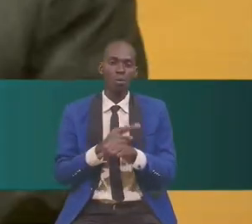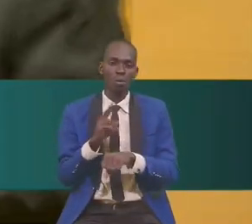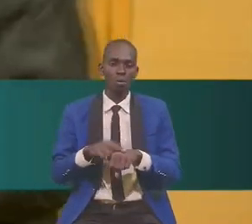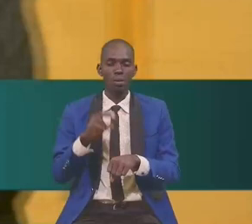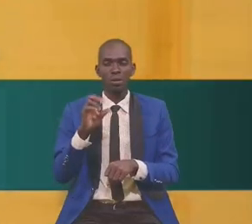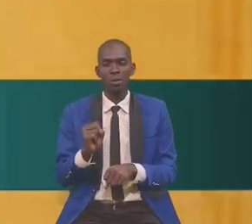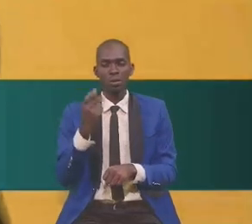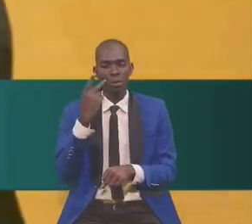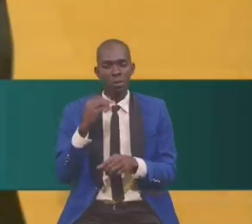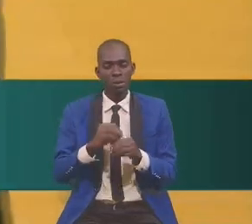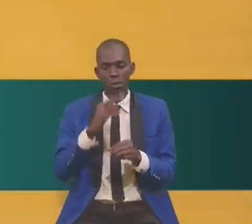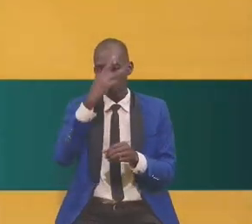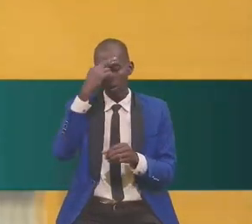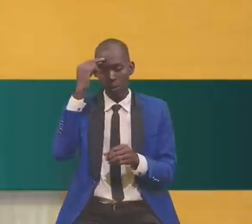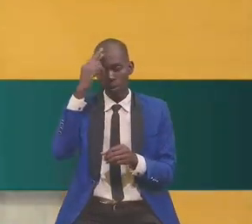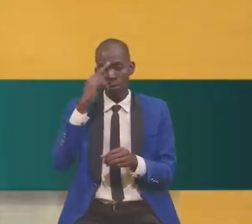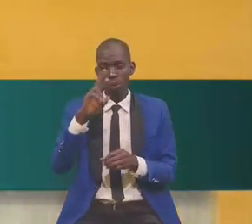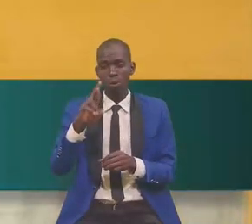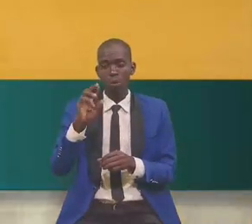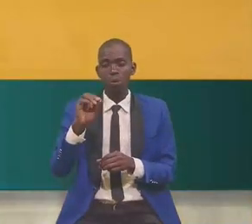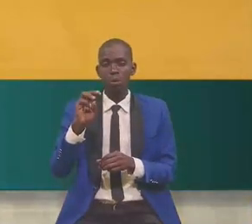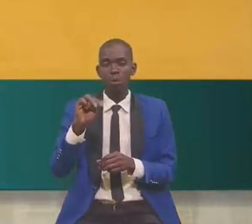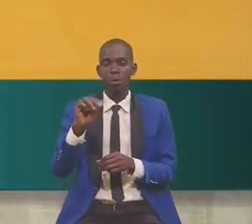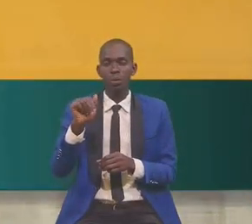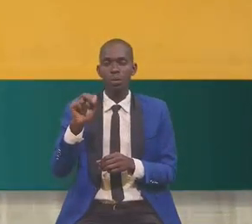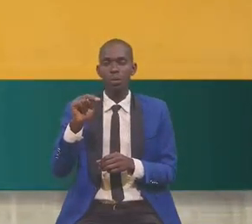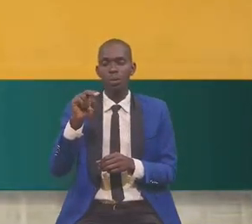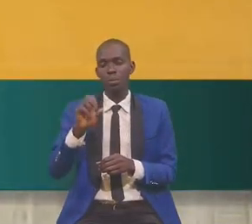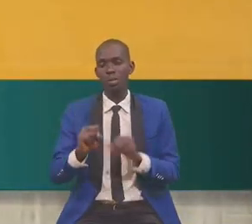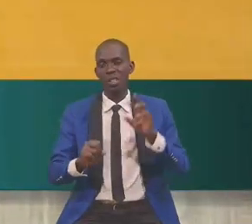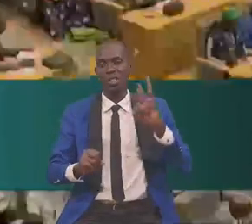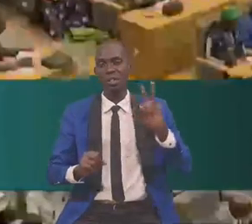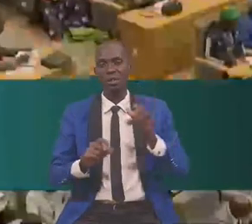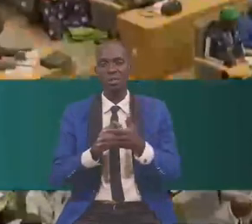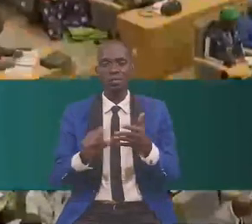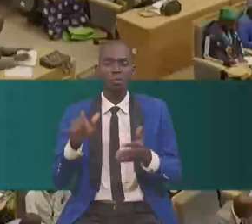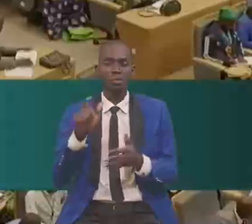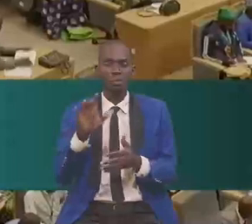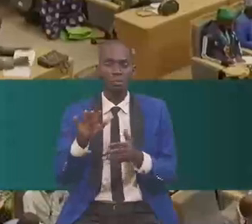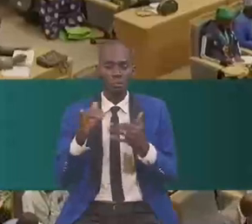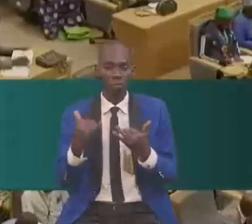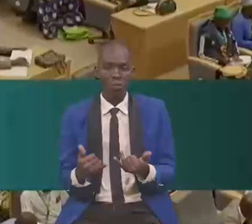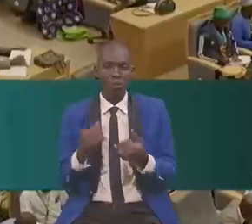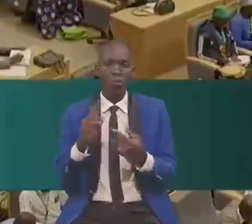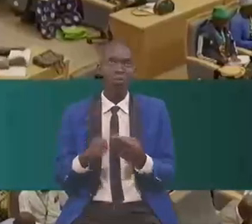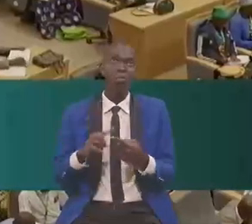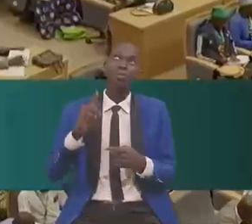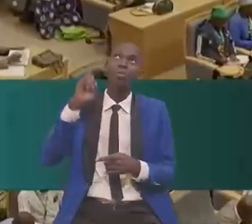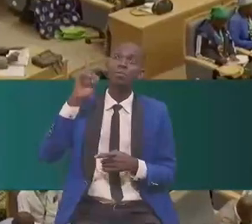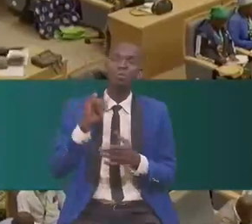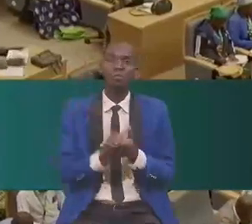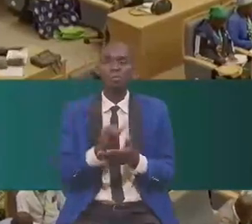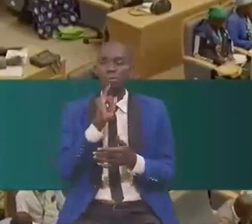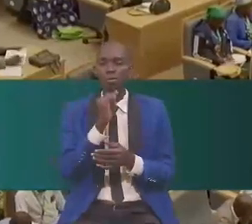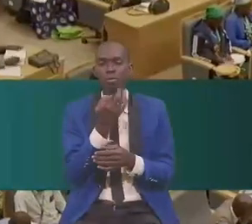16, verset 25. En Romains 16, 25. À celui qui peut vous